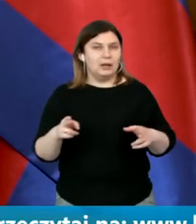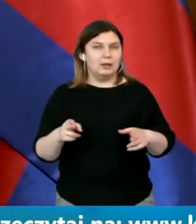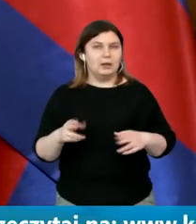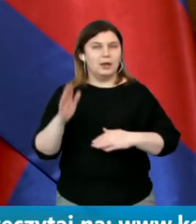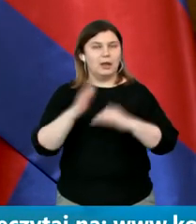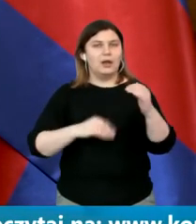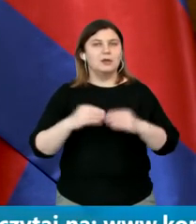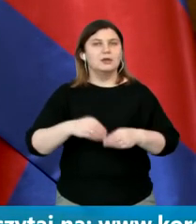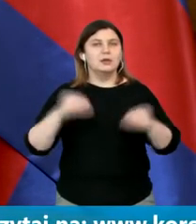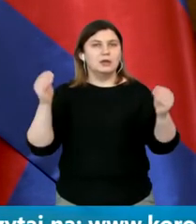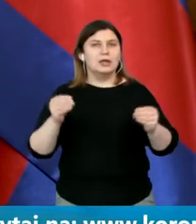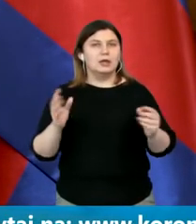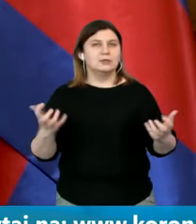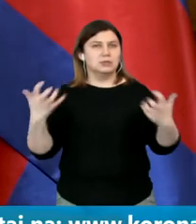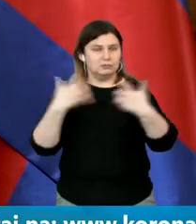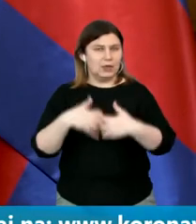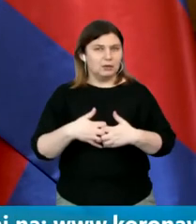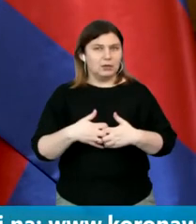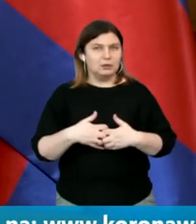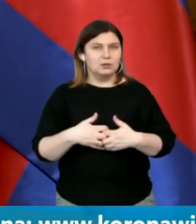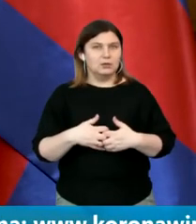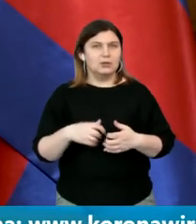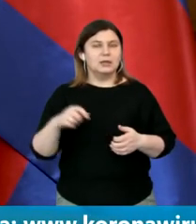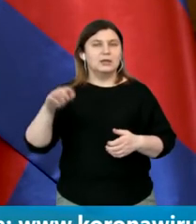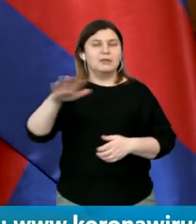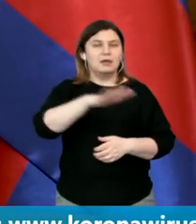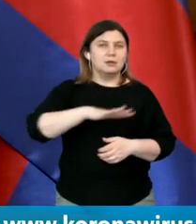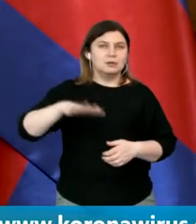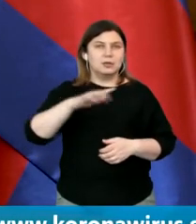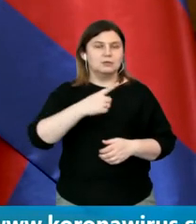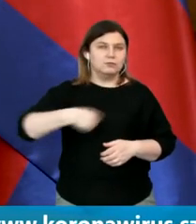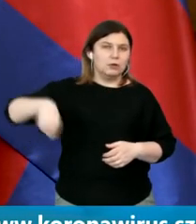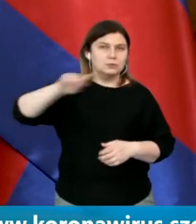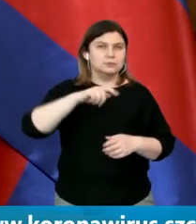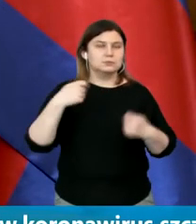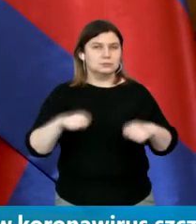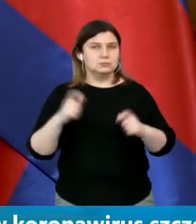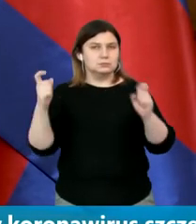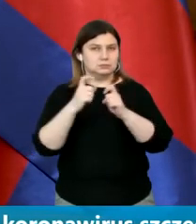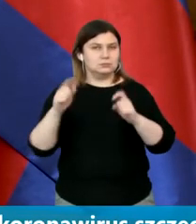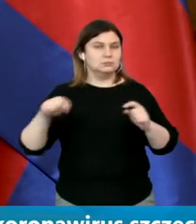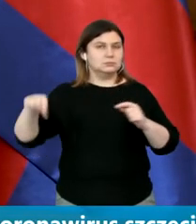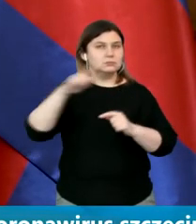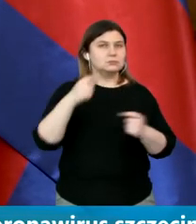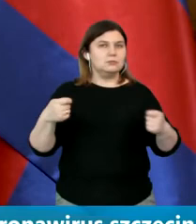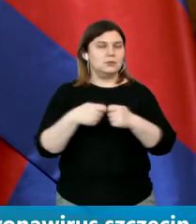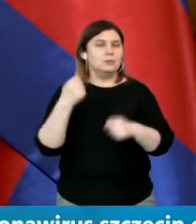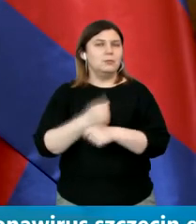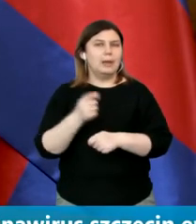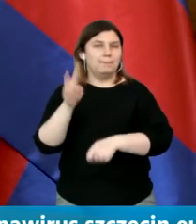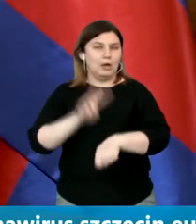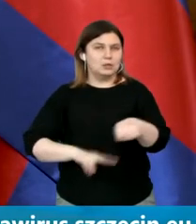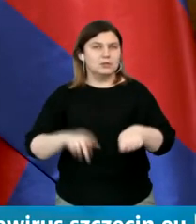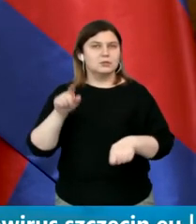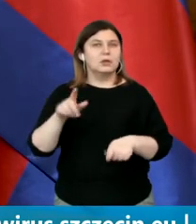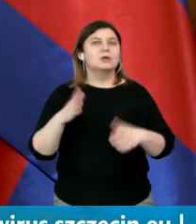inwestycji zintegrowanych, inwestycji terytorialnych wokół Szczecina razem z naszymi sąsiadami, bo to będzie też współpraca z Policami tutaj,